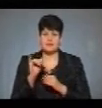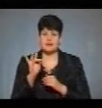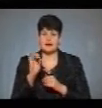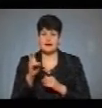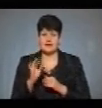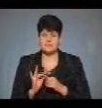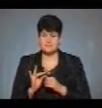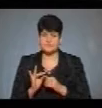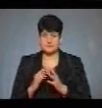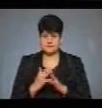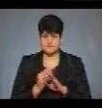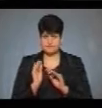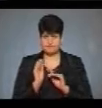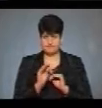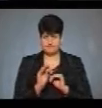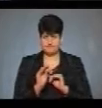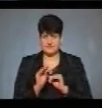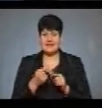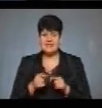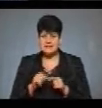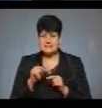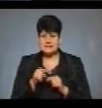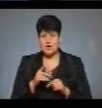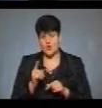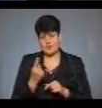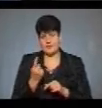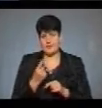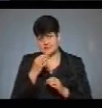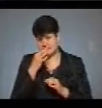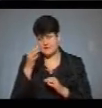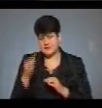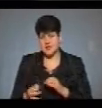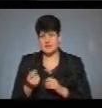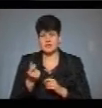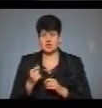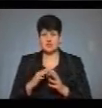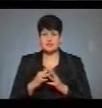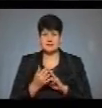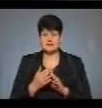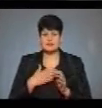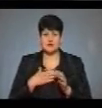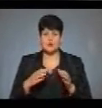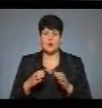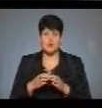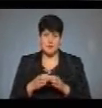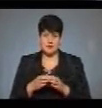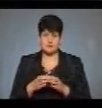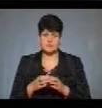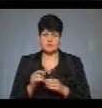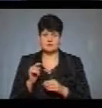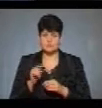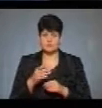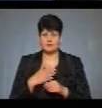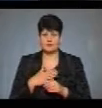Це одне з таких наших віддаленіших трішки сіл нашої громади. Тому